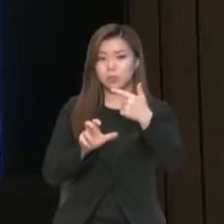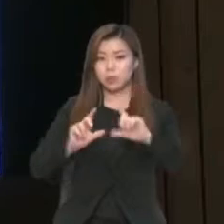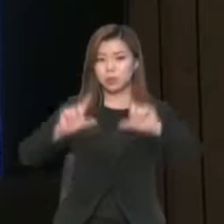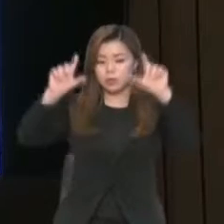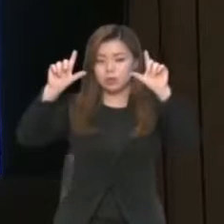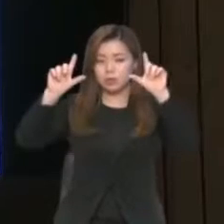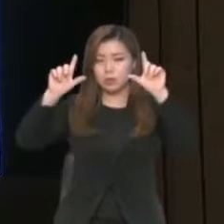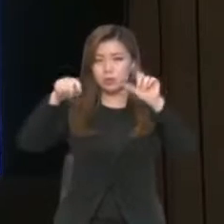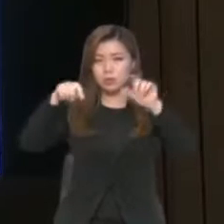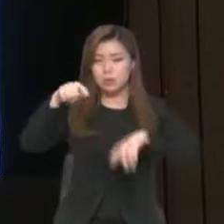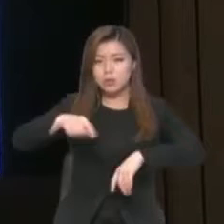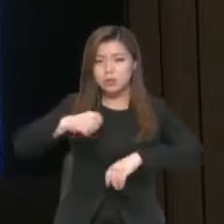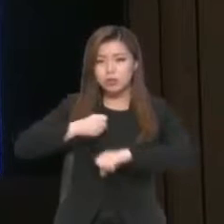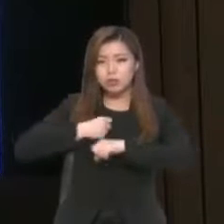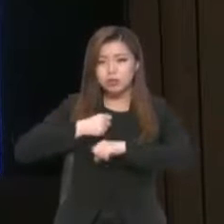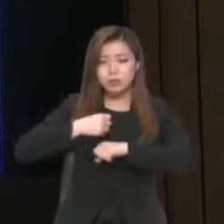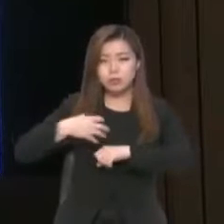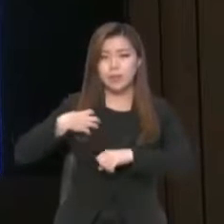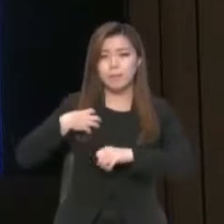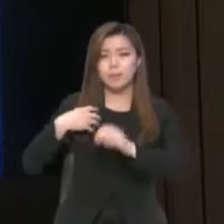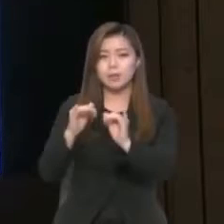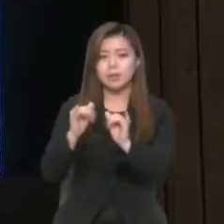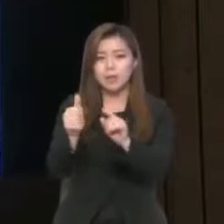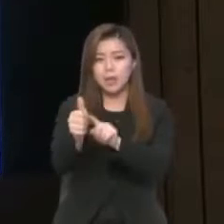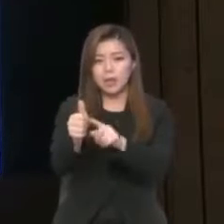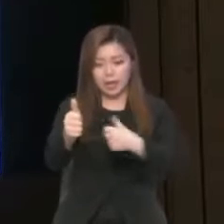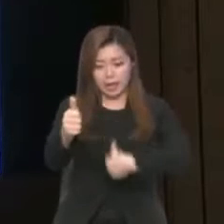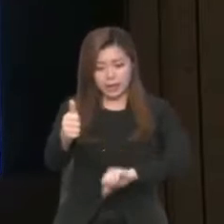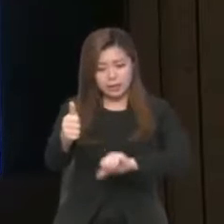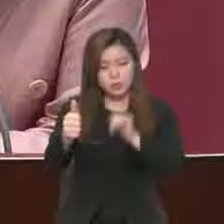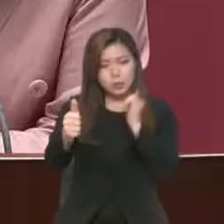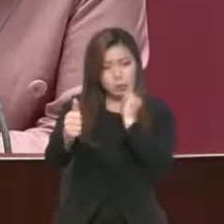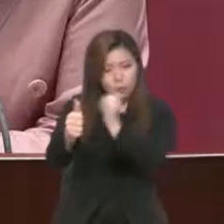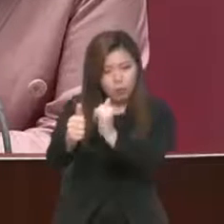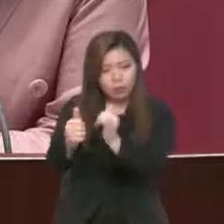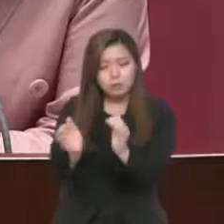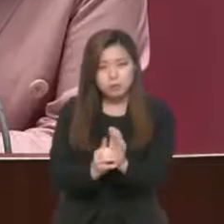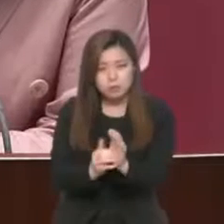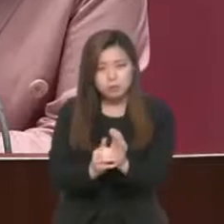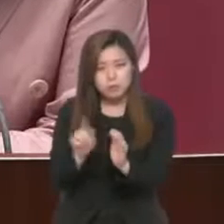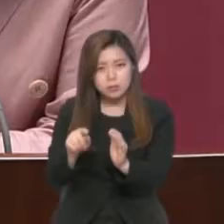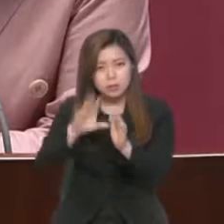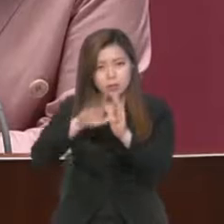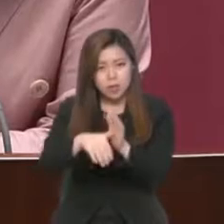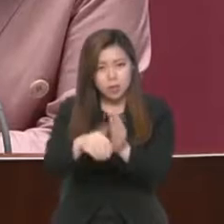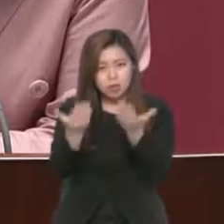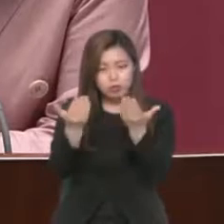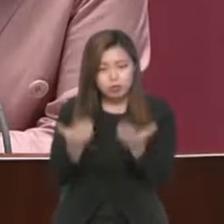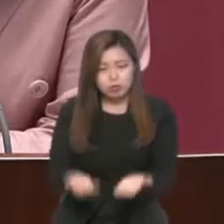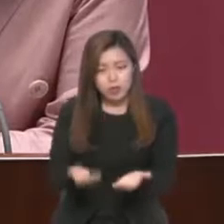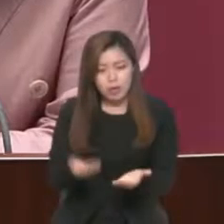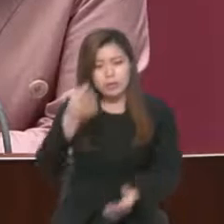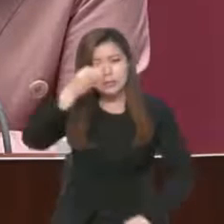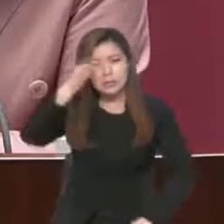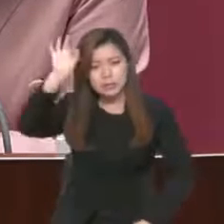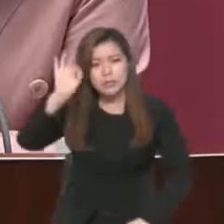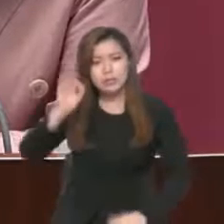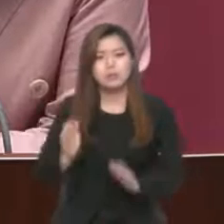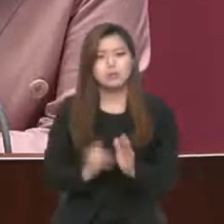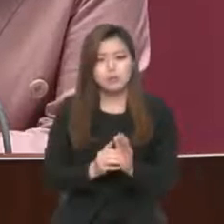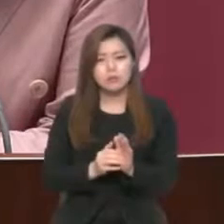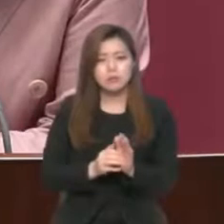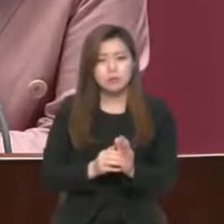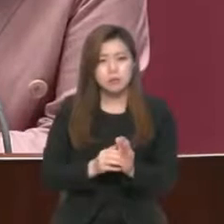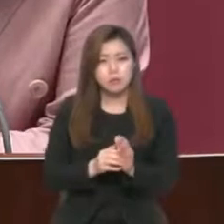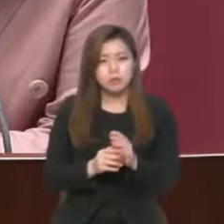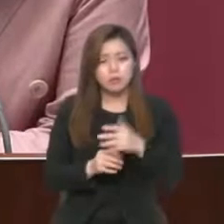당직사병과 그 아드님이 통화를 했고요. 그때서야 휴가 명령 사후 승인이 내려졌습니다. 그리고